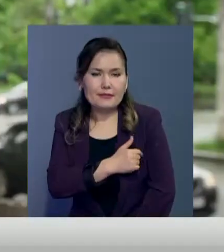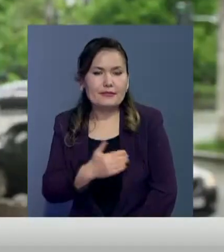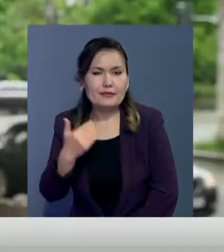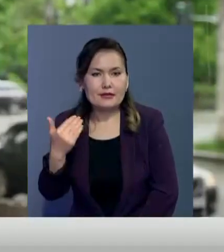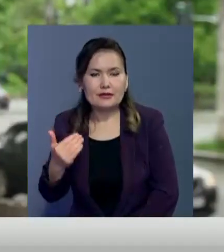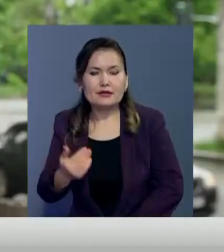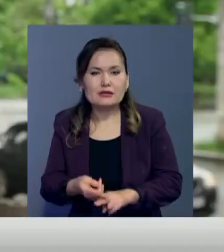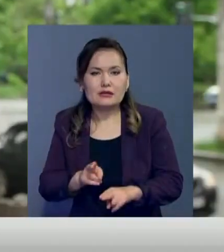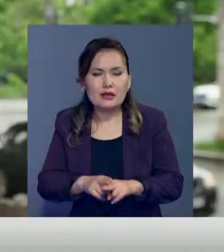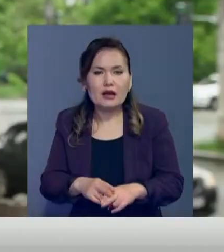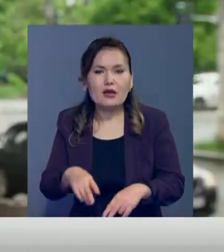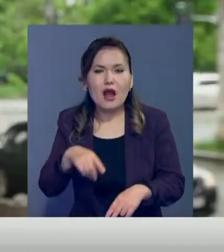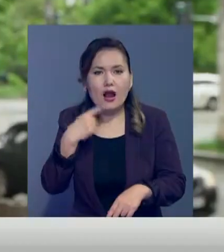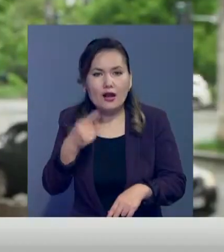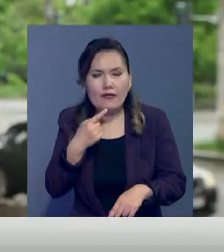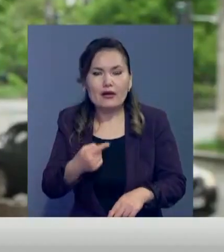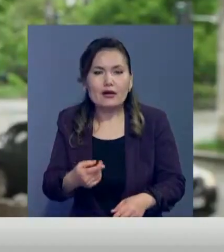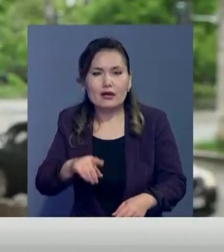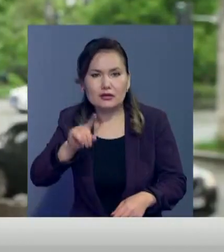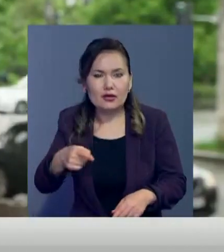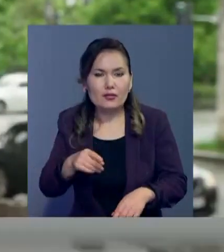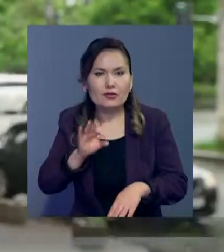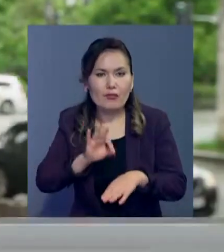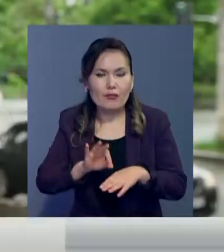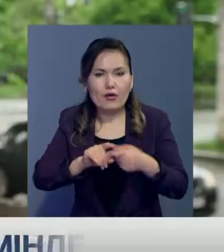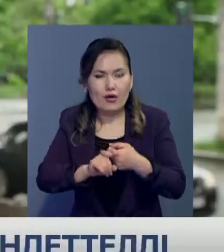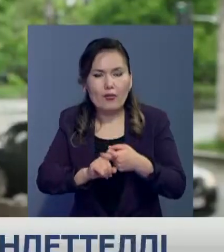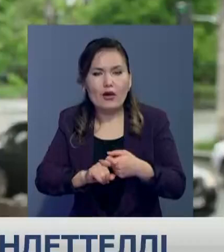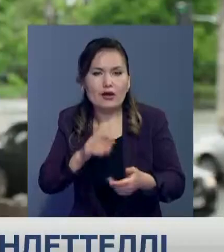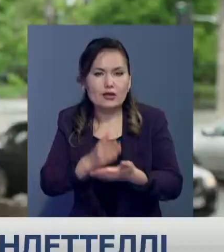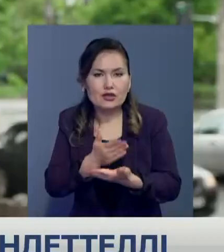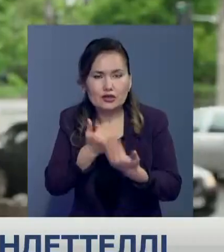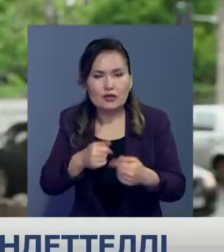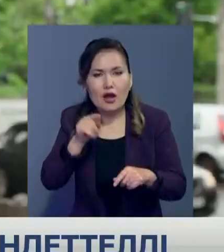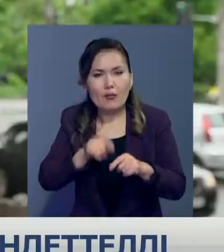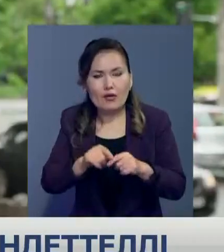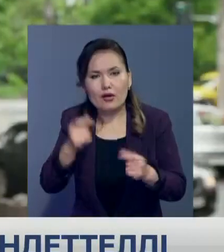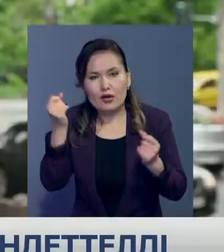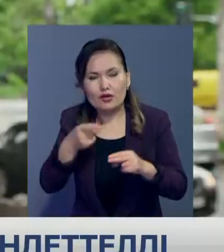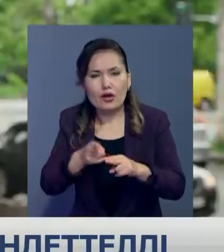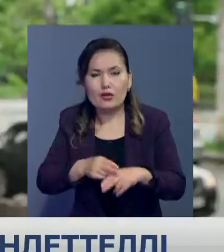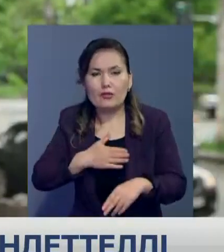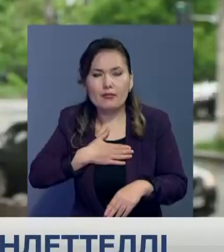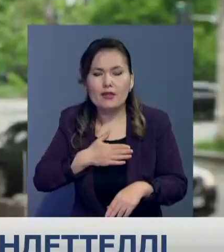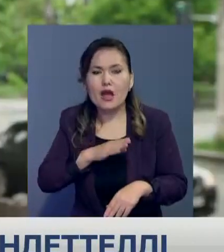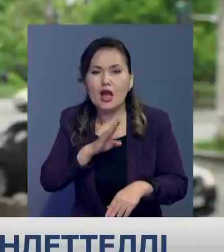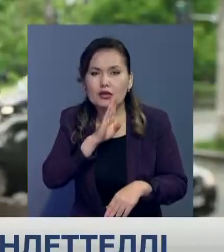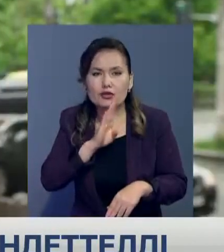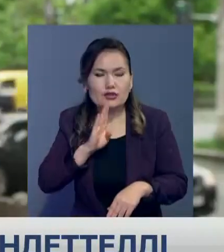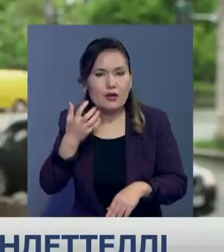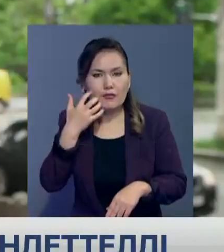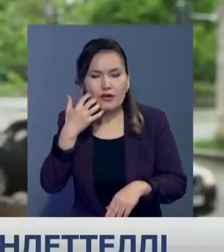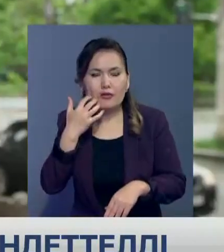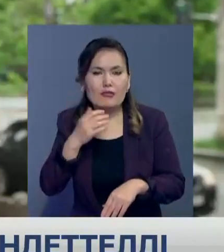ыңғайсыз жағдайда қалды. Олар денсаулық сақтау министрлігіне бұл жарлықтың жүкті әйелдерге жарамайтынын айтып шағымдануда. Алайда әзірге